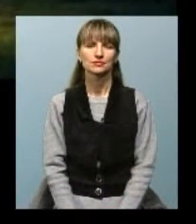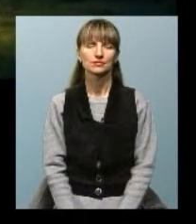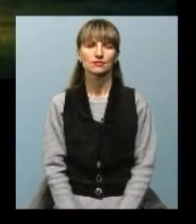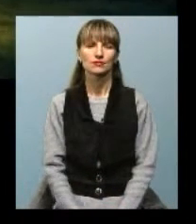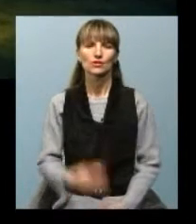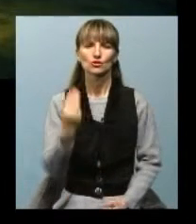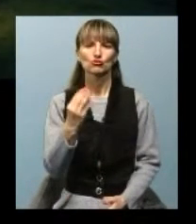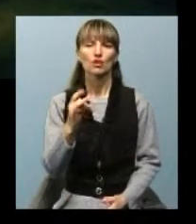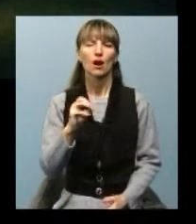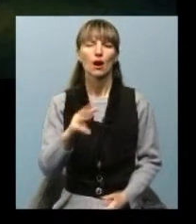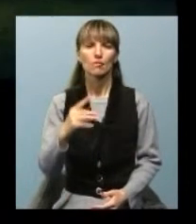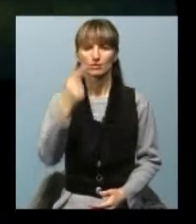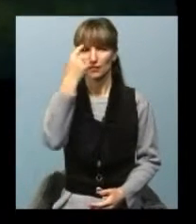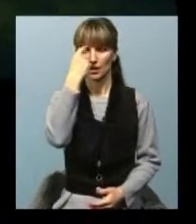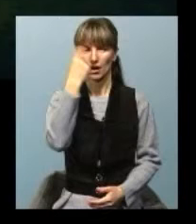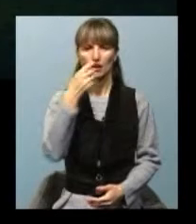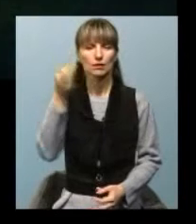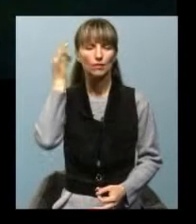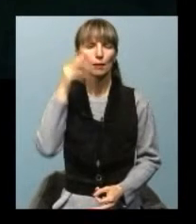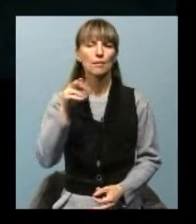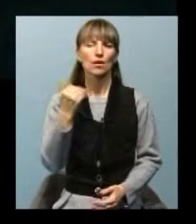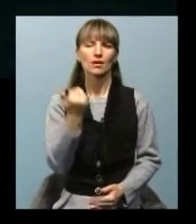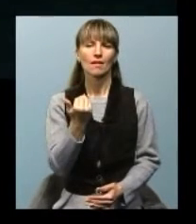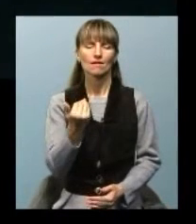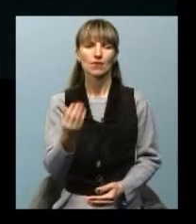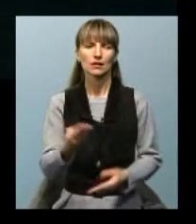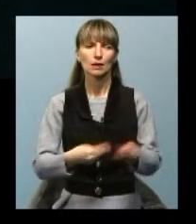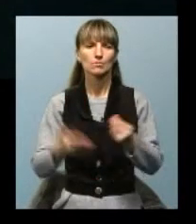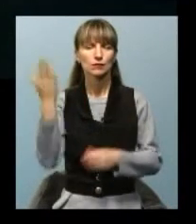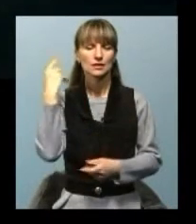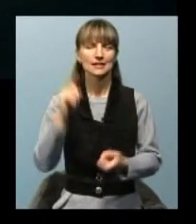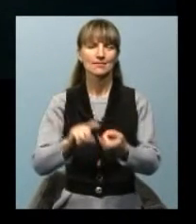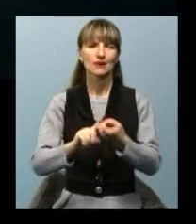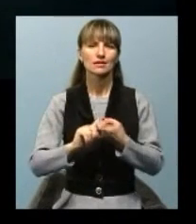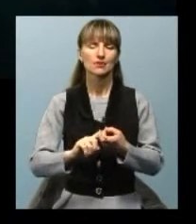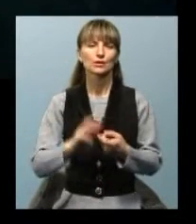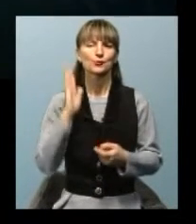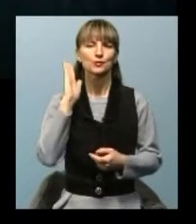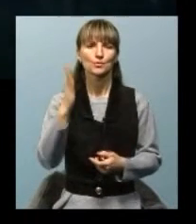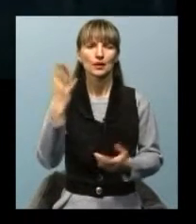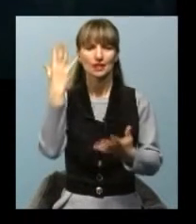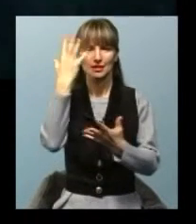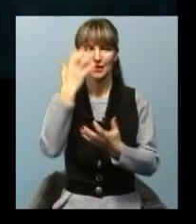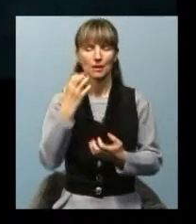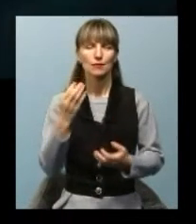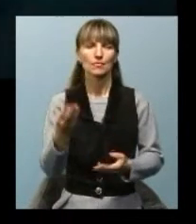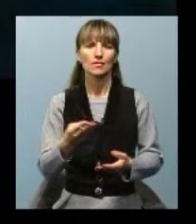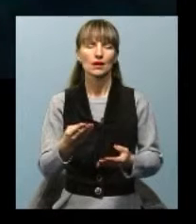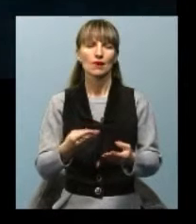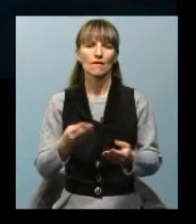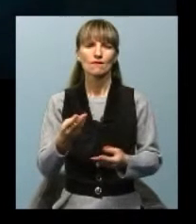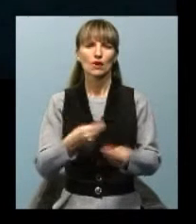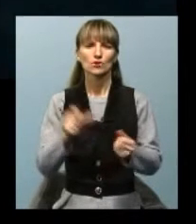Шрам, про який ми вже казали, нагадував про його таємниче минуле та зв'язок із могутнім та темним ворожбитом